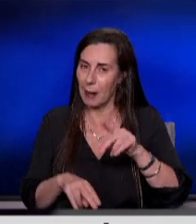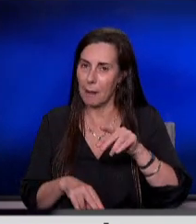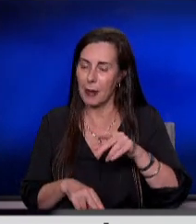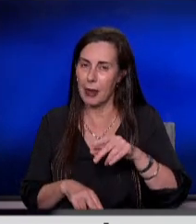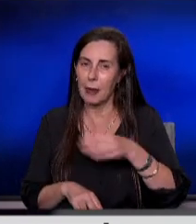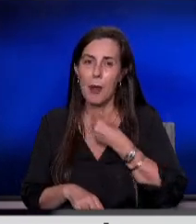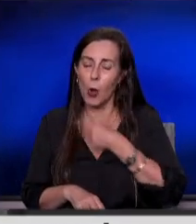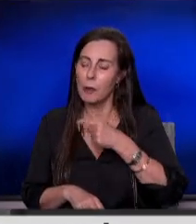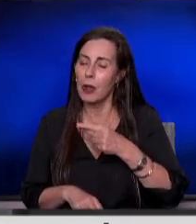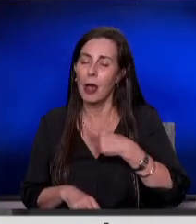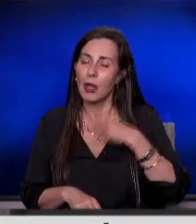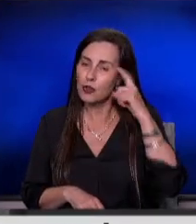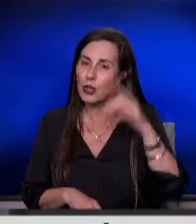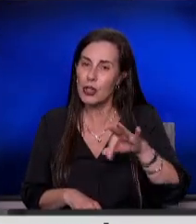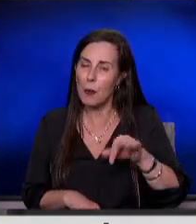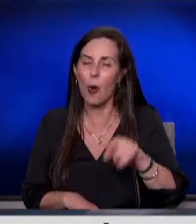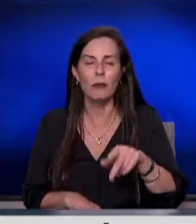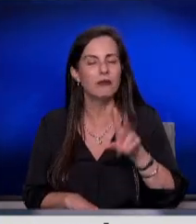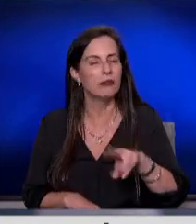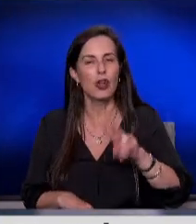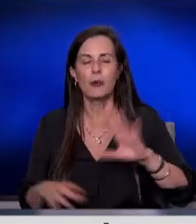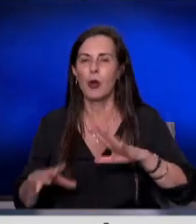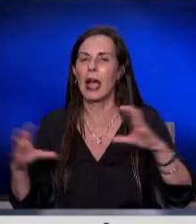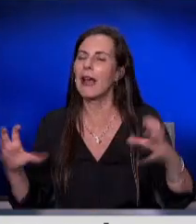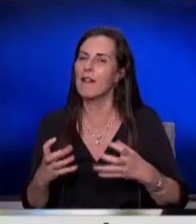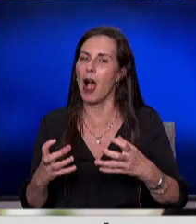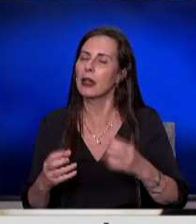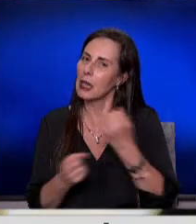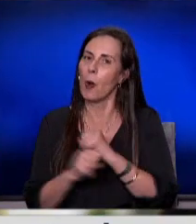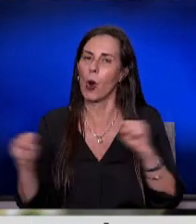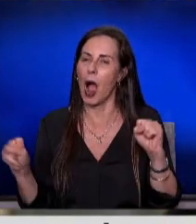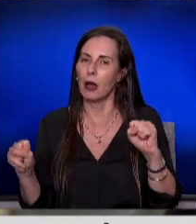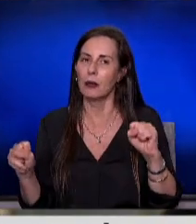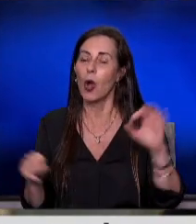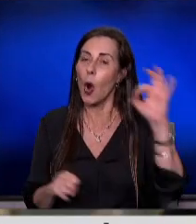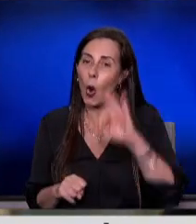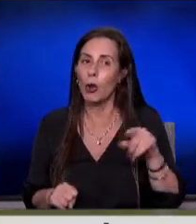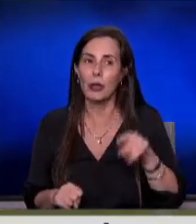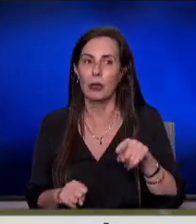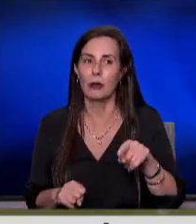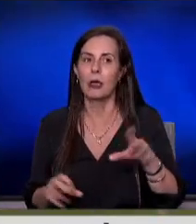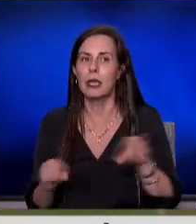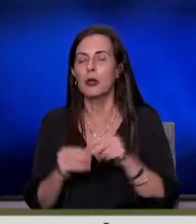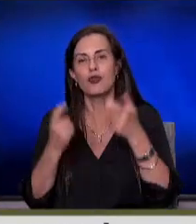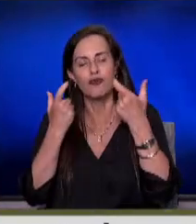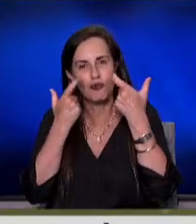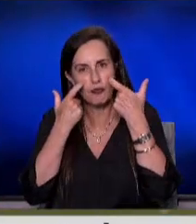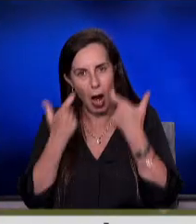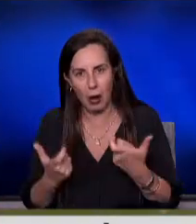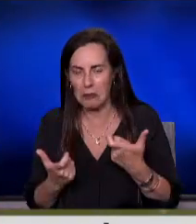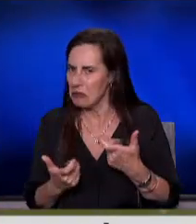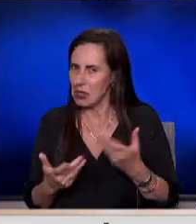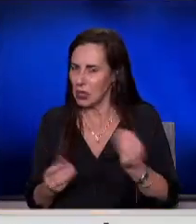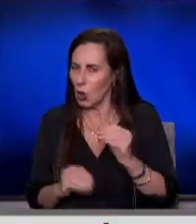מאמין שהימורים זה דבר שקיים בחברה מתוקנת, דמוקרטית, כל עוד הם נמצאים תחת בקרה, לא רואה בזה